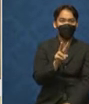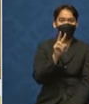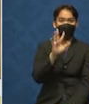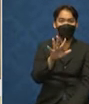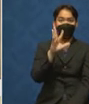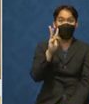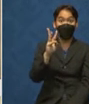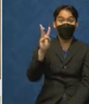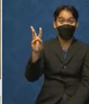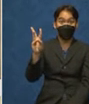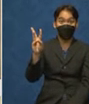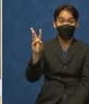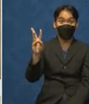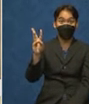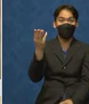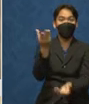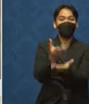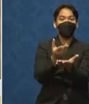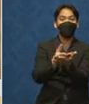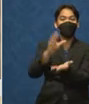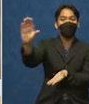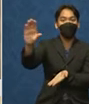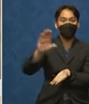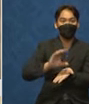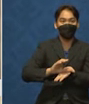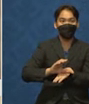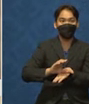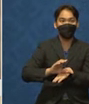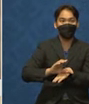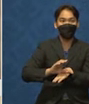2566เนี่ยได้งบในคำขอนะครับ